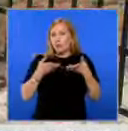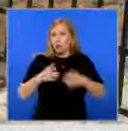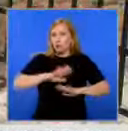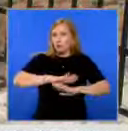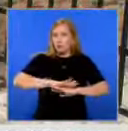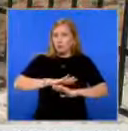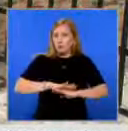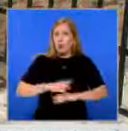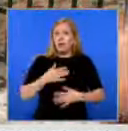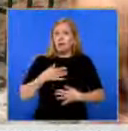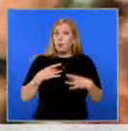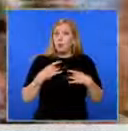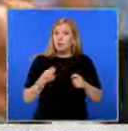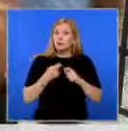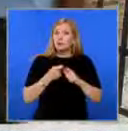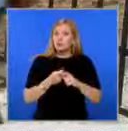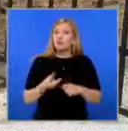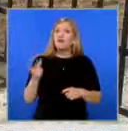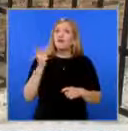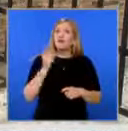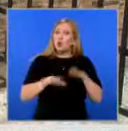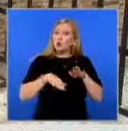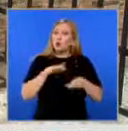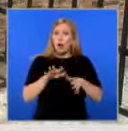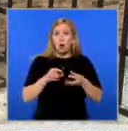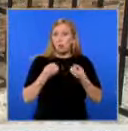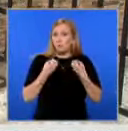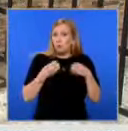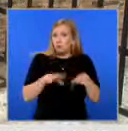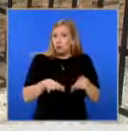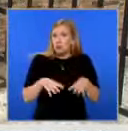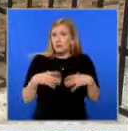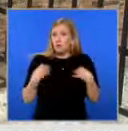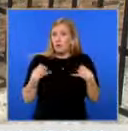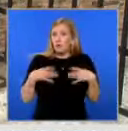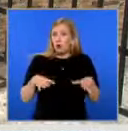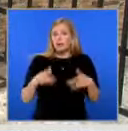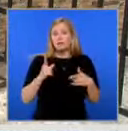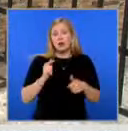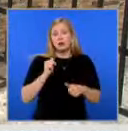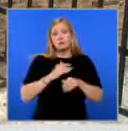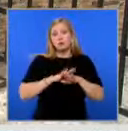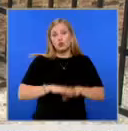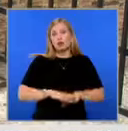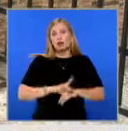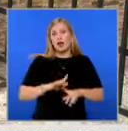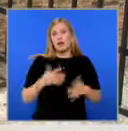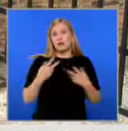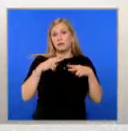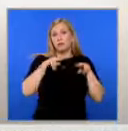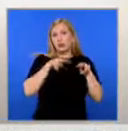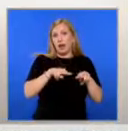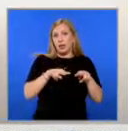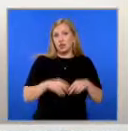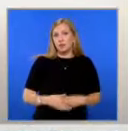поведение има опасност да извърши друго престъпление ако е на свобода заради което трябва да остане с постоянна мярка задържане под